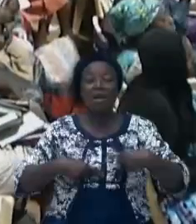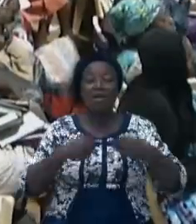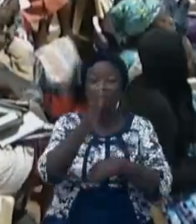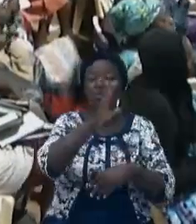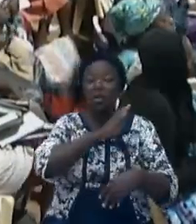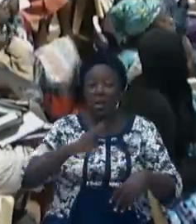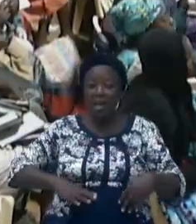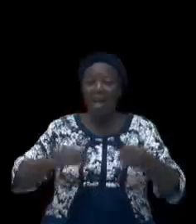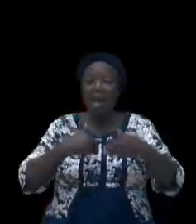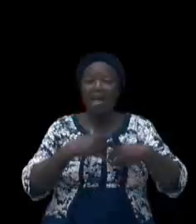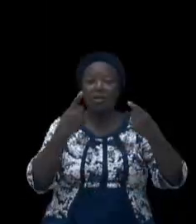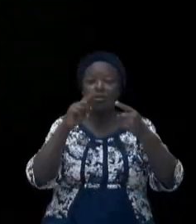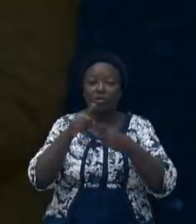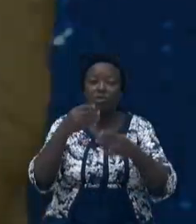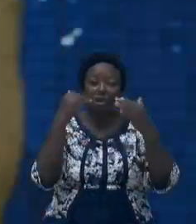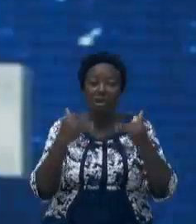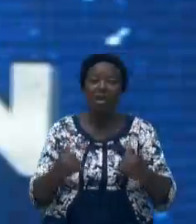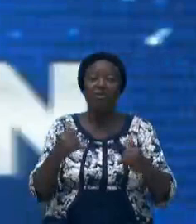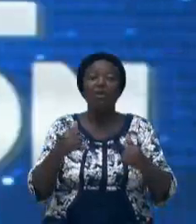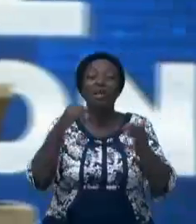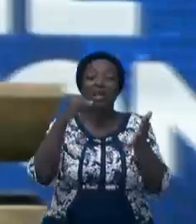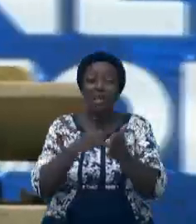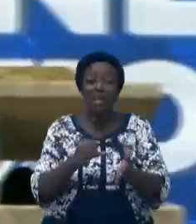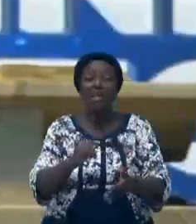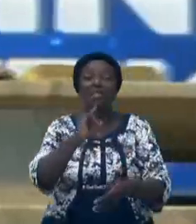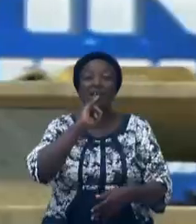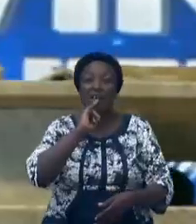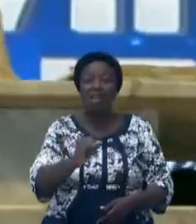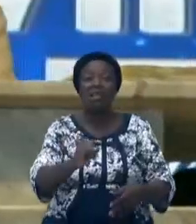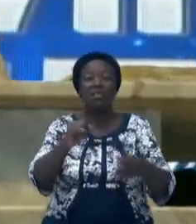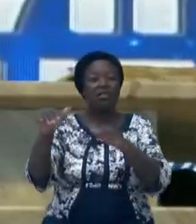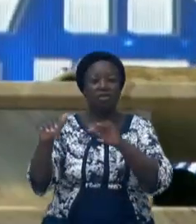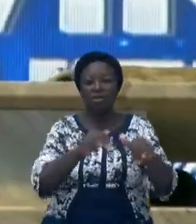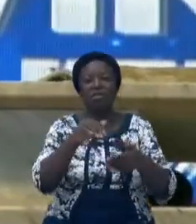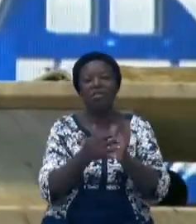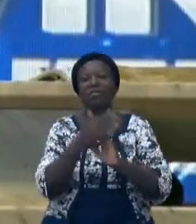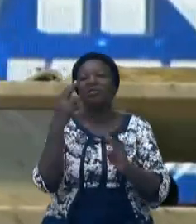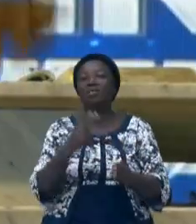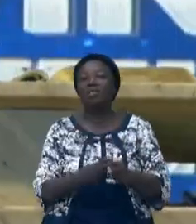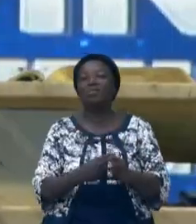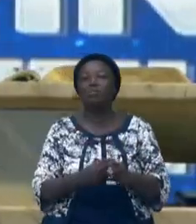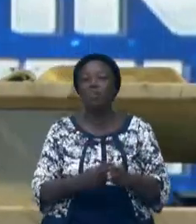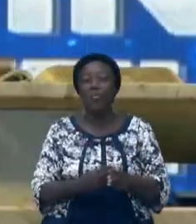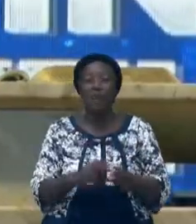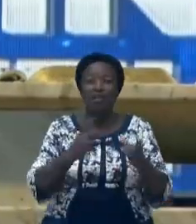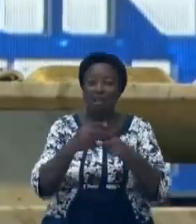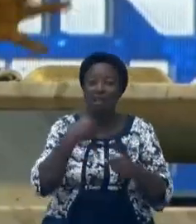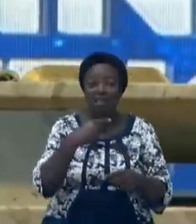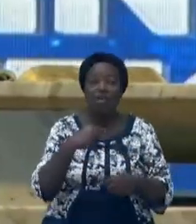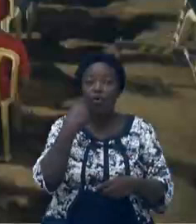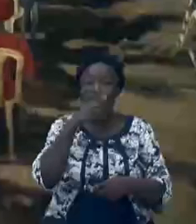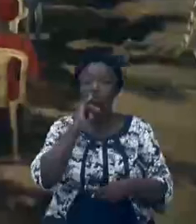une vie prospère il virait ici à travers christ est venu pour toi maintenant c'est fait